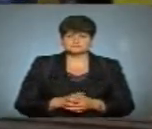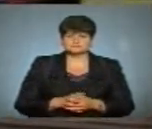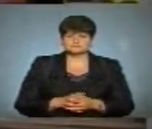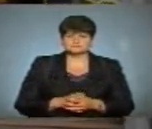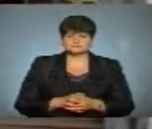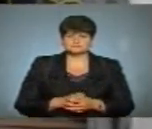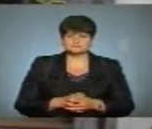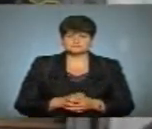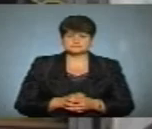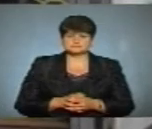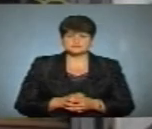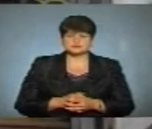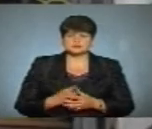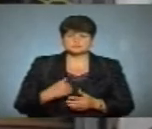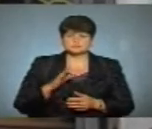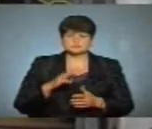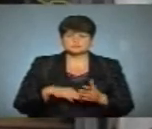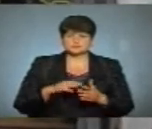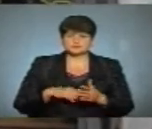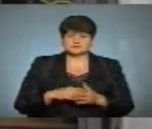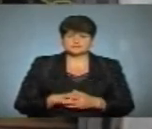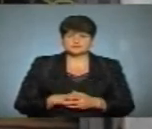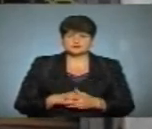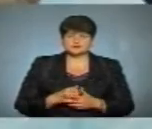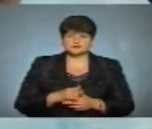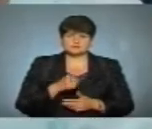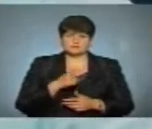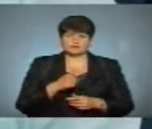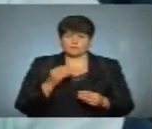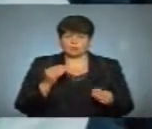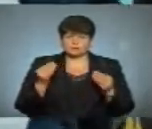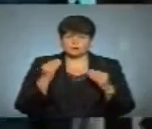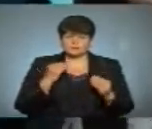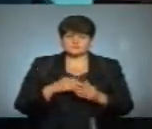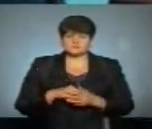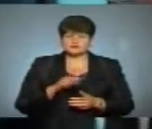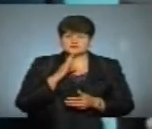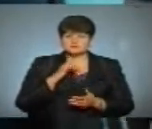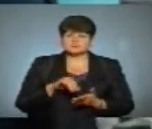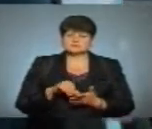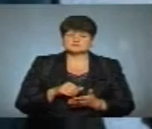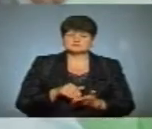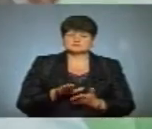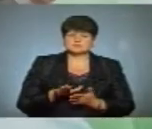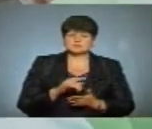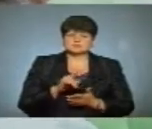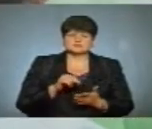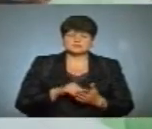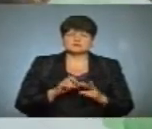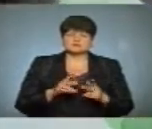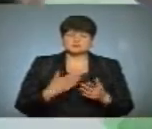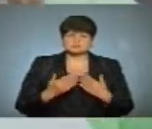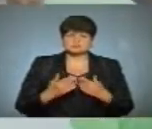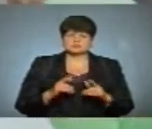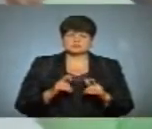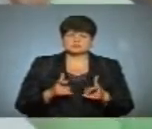Тоді в масці, бо будемо штрафувати. Просто поправляв собі. Ця жінка представлятися відмовилась. На питання, як ставиться до